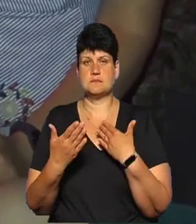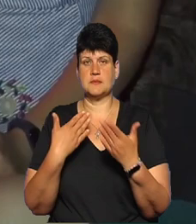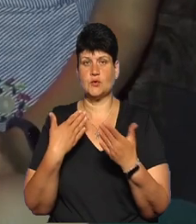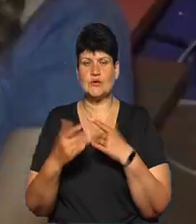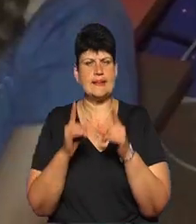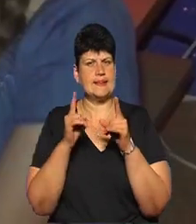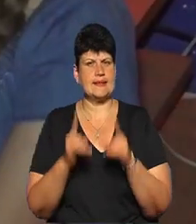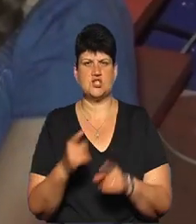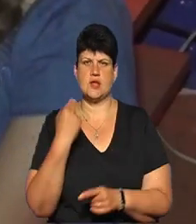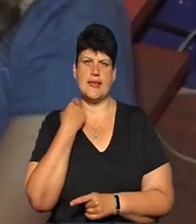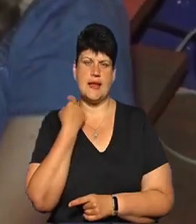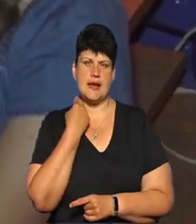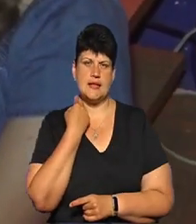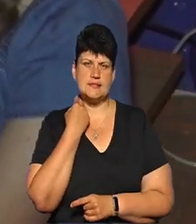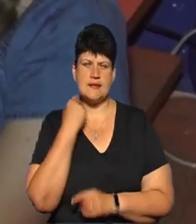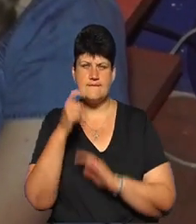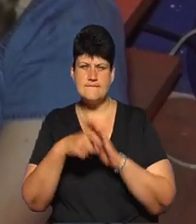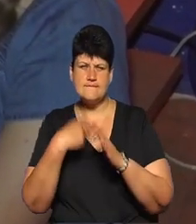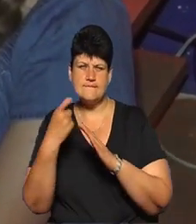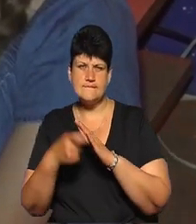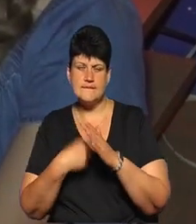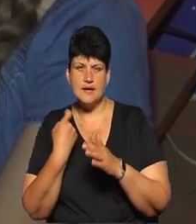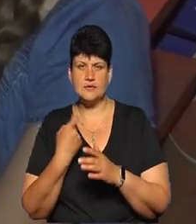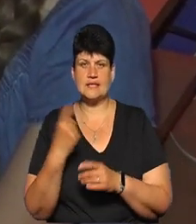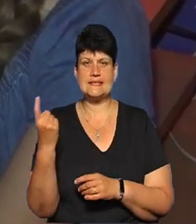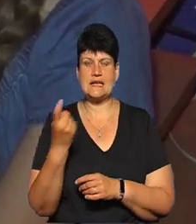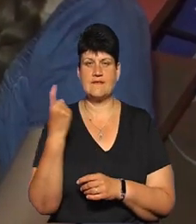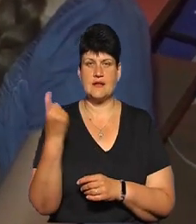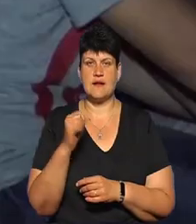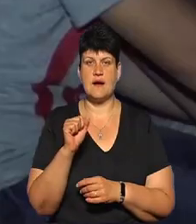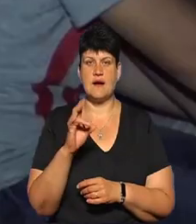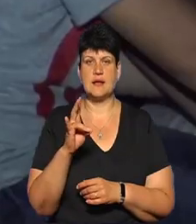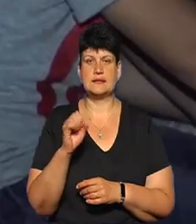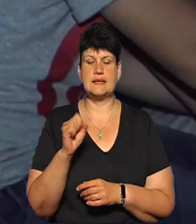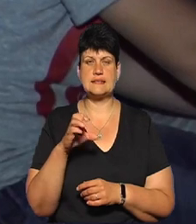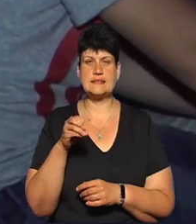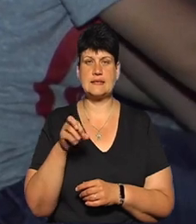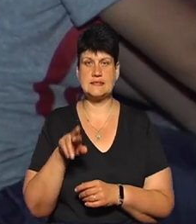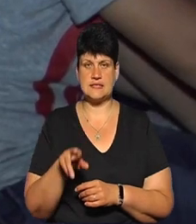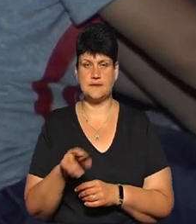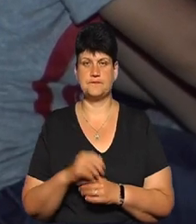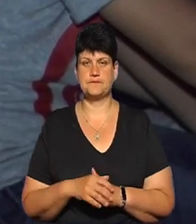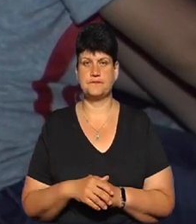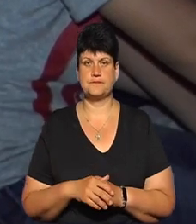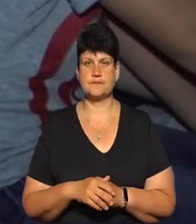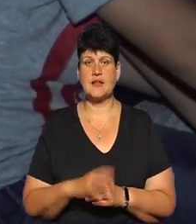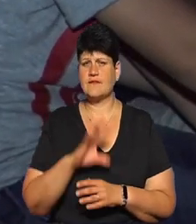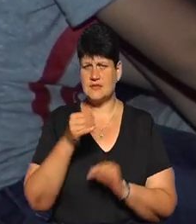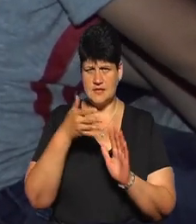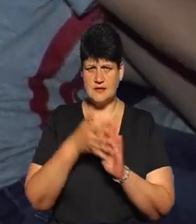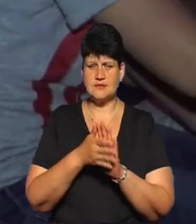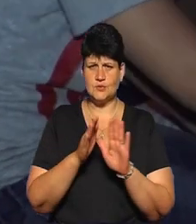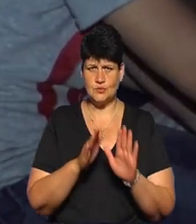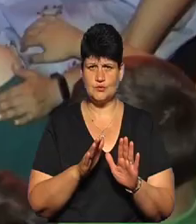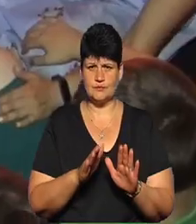лише англійською. Вгадує тварину харків'янка Анастасія Середа. Важко не зрозуміла, але я все одно вгадала, я